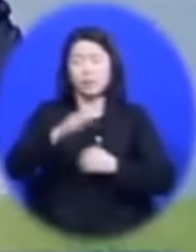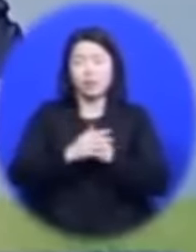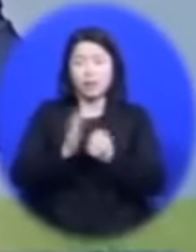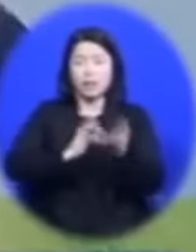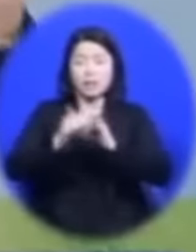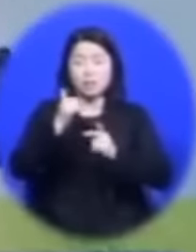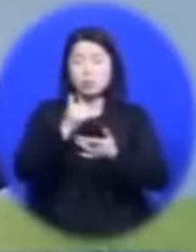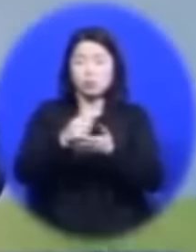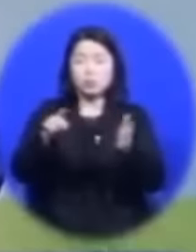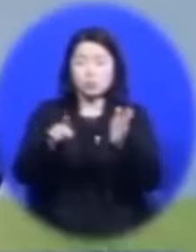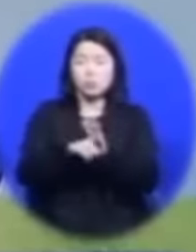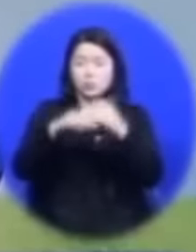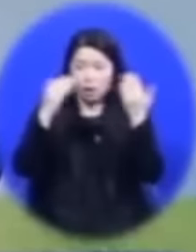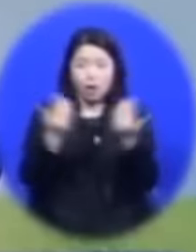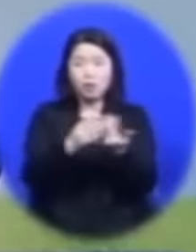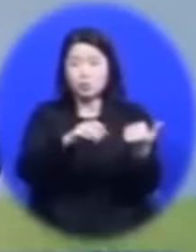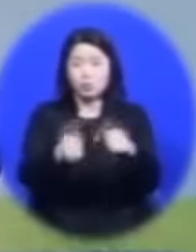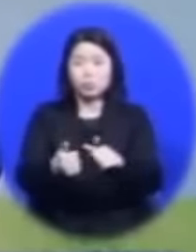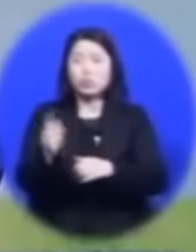다 죽는데 누가 교회 가겠어요?